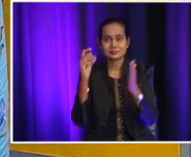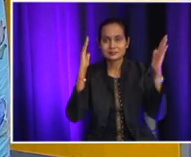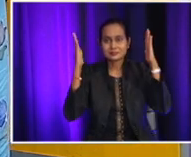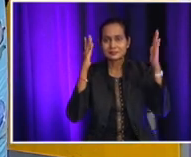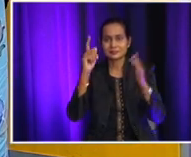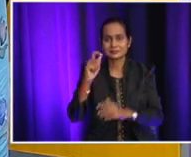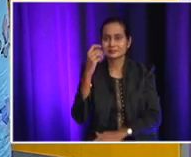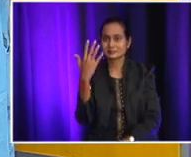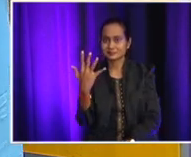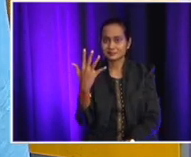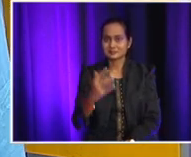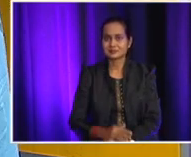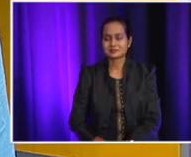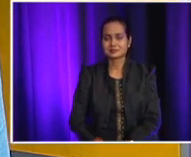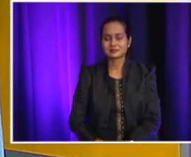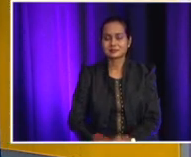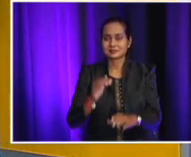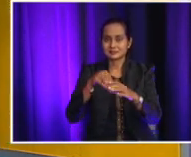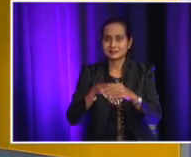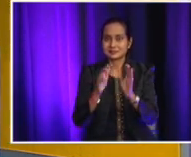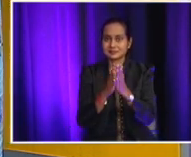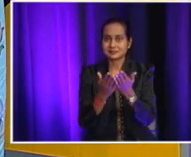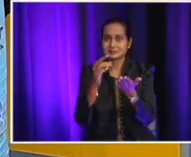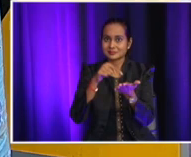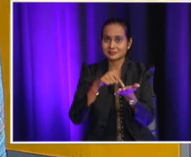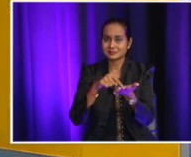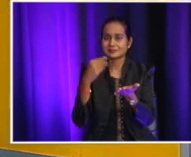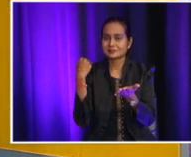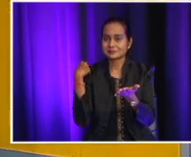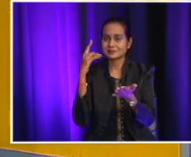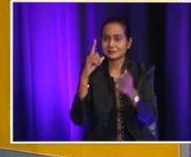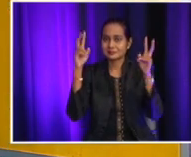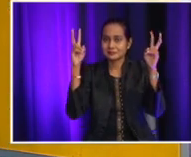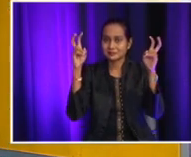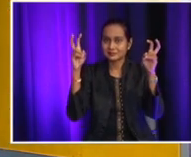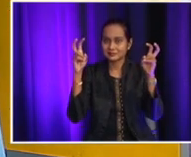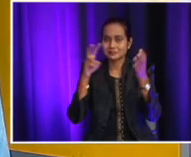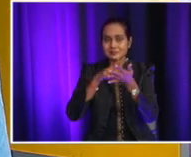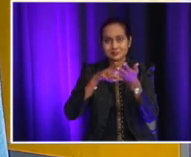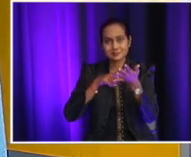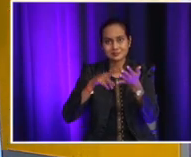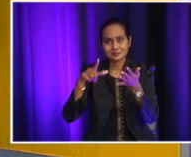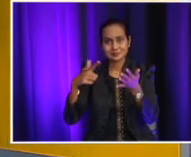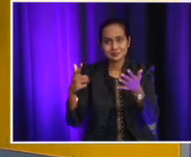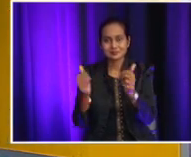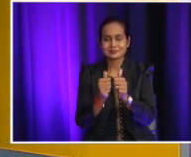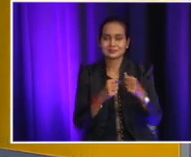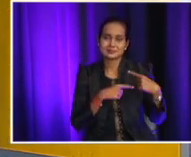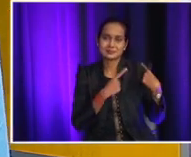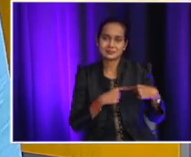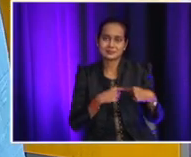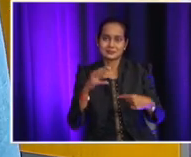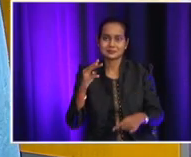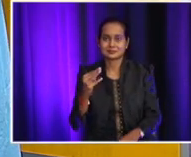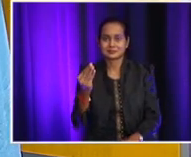jadi di dalam buku ini ada satu tajuk bacalah dengan hatimu nah